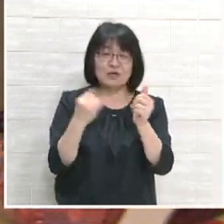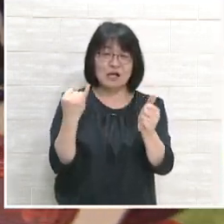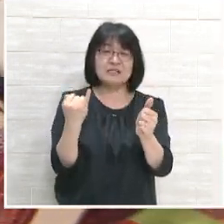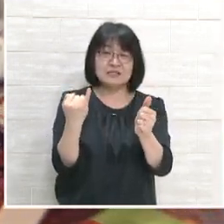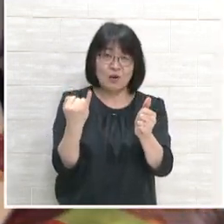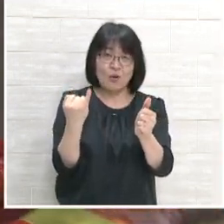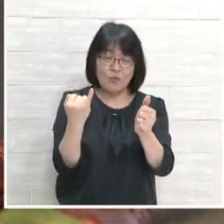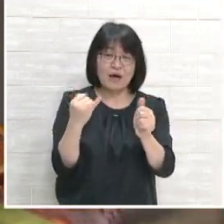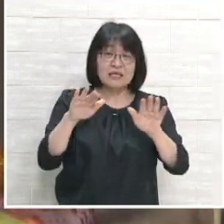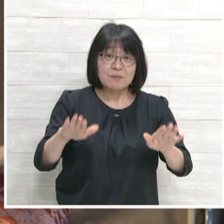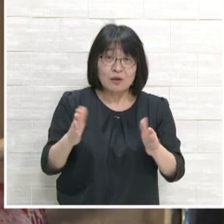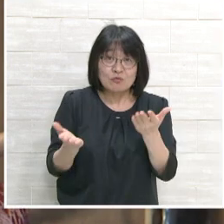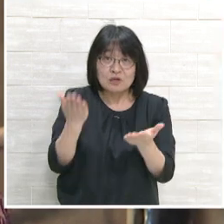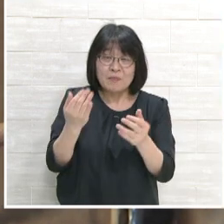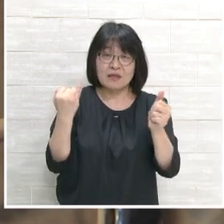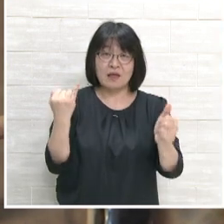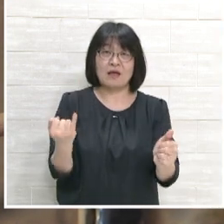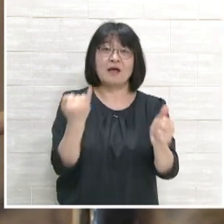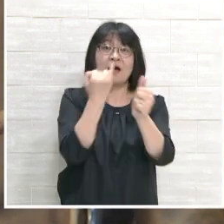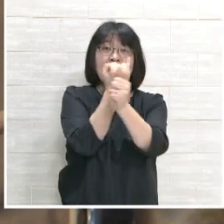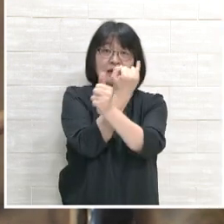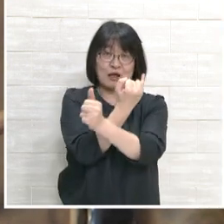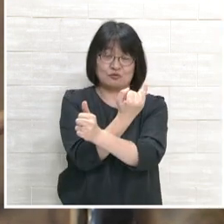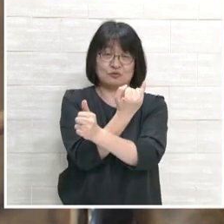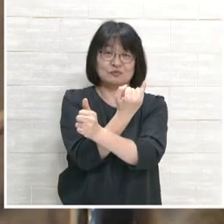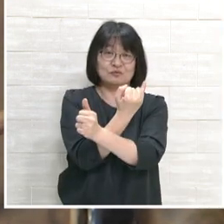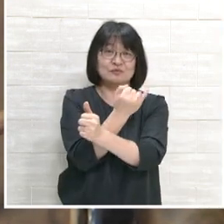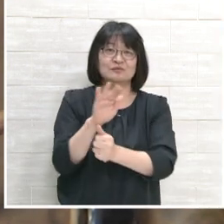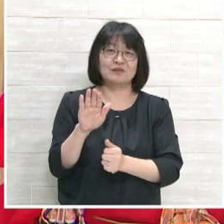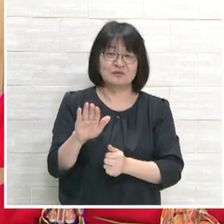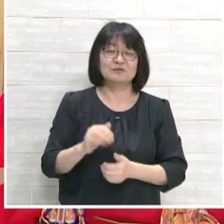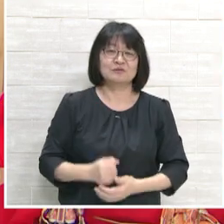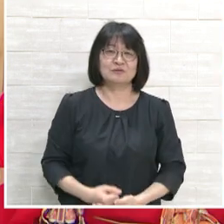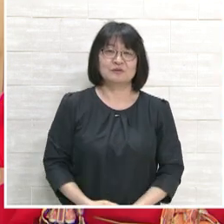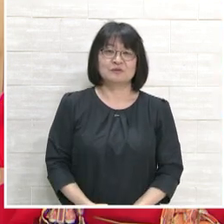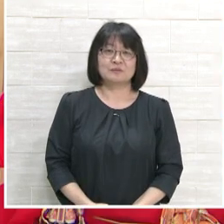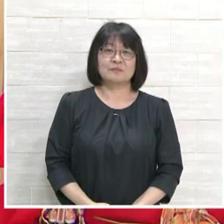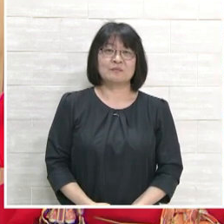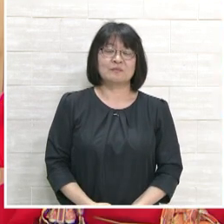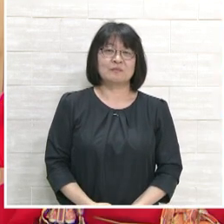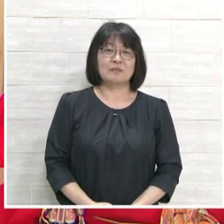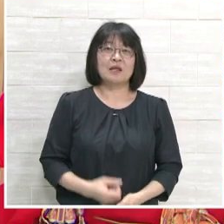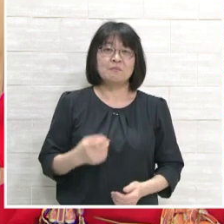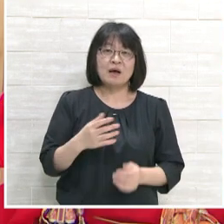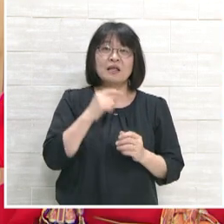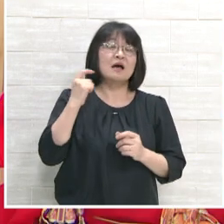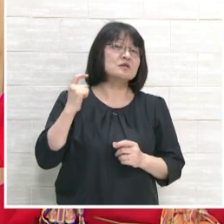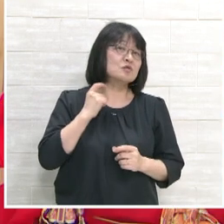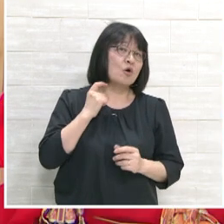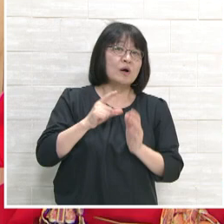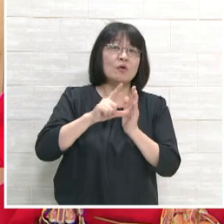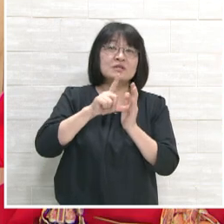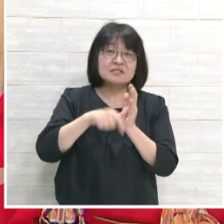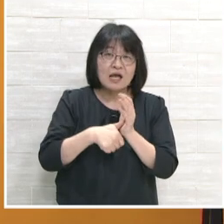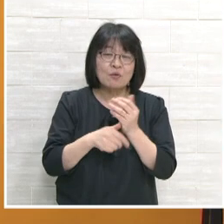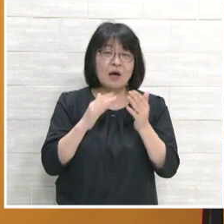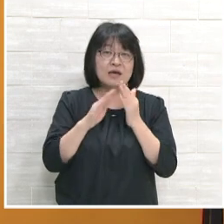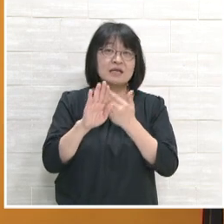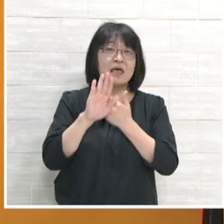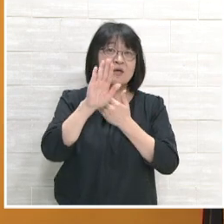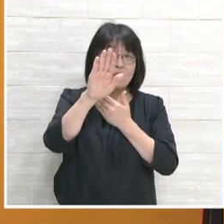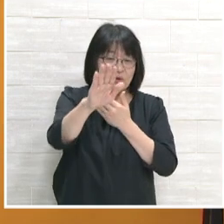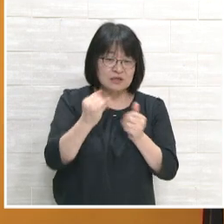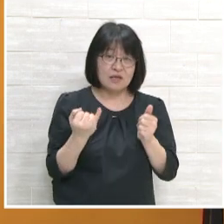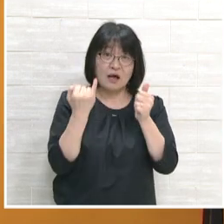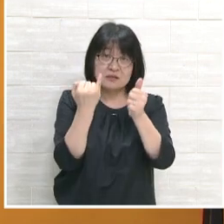る位置が現代と違い、左右が逆なのです。さらに昭和の時代になり、戦後に飾られた